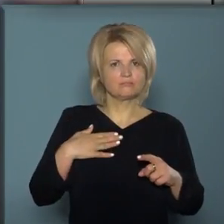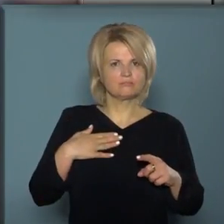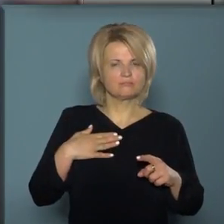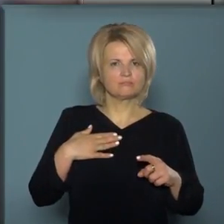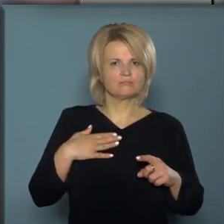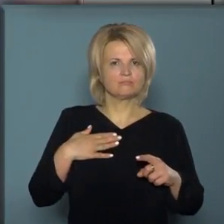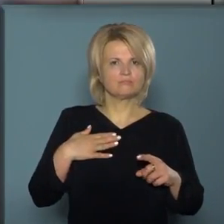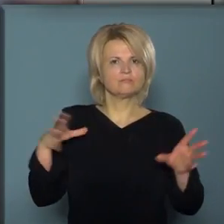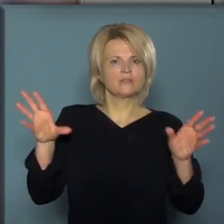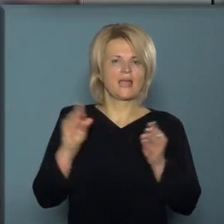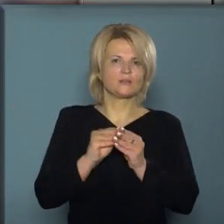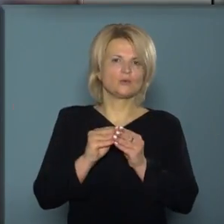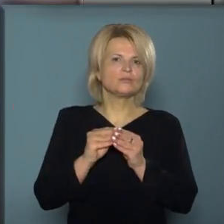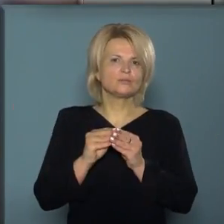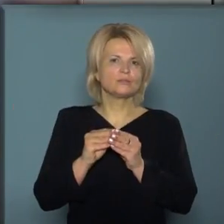jelent meg